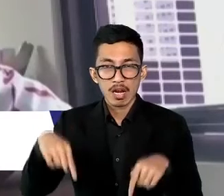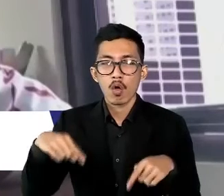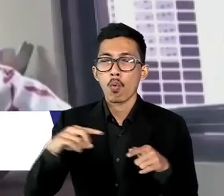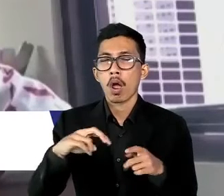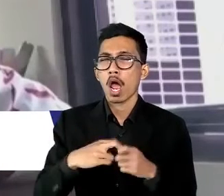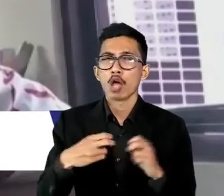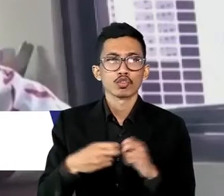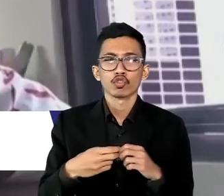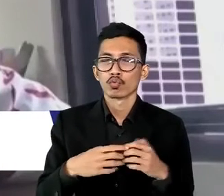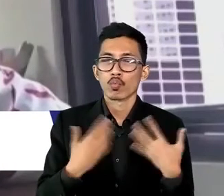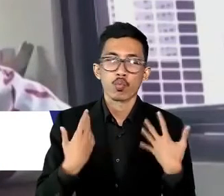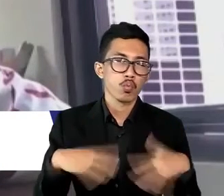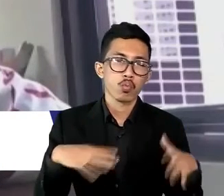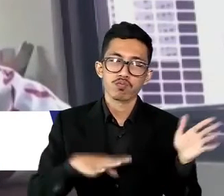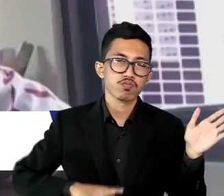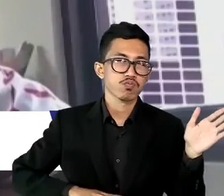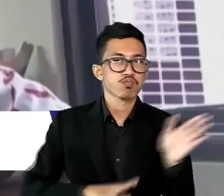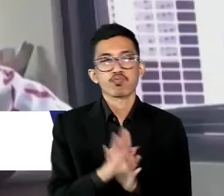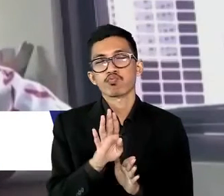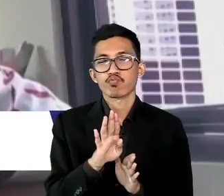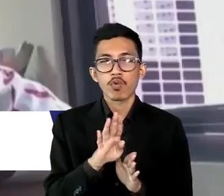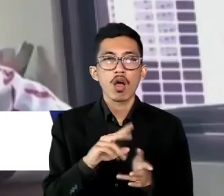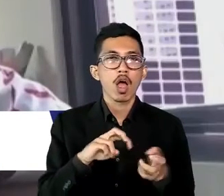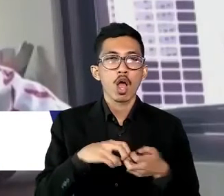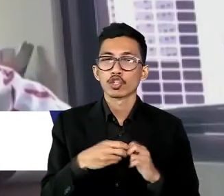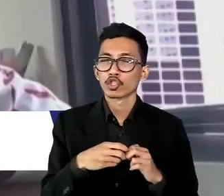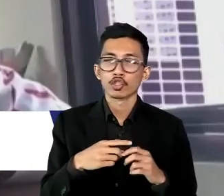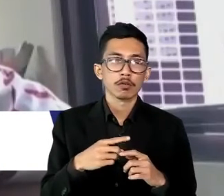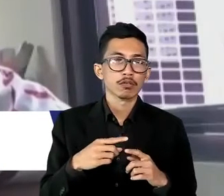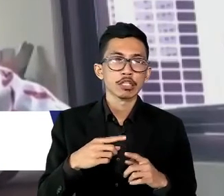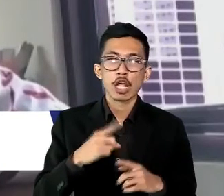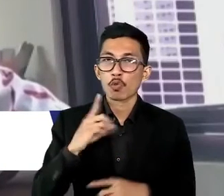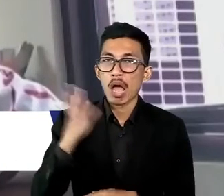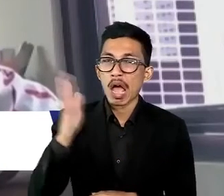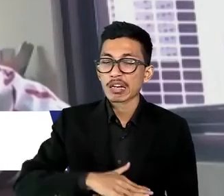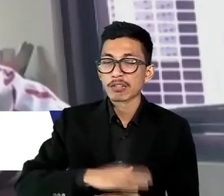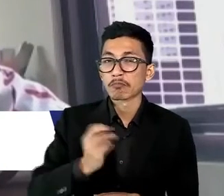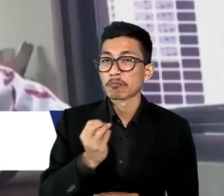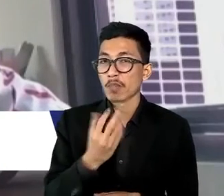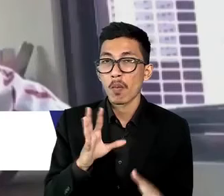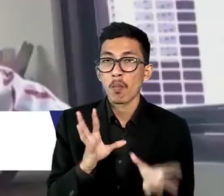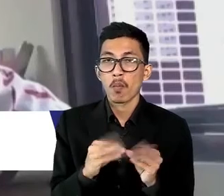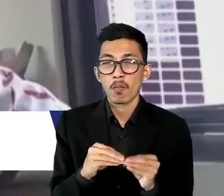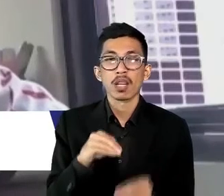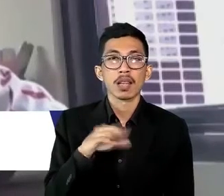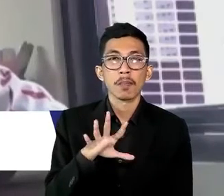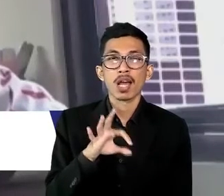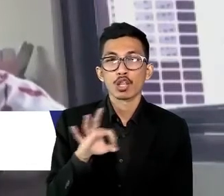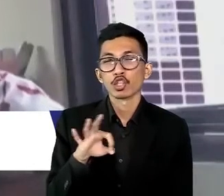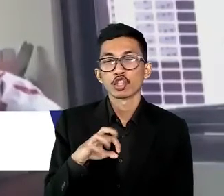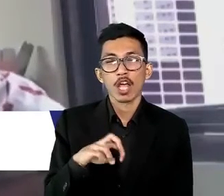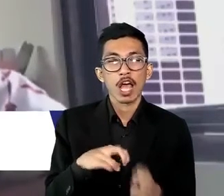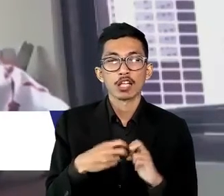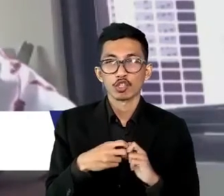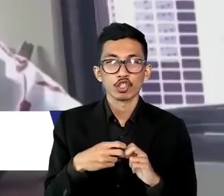di mana peningkatannya itu sangat luar biasa, di mana kasus aktif per hari itu mencapai hampir 500 kasus